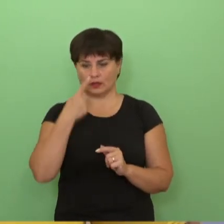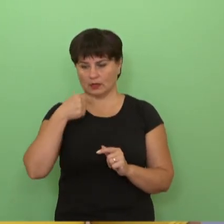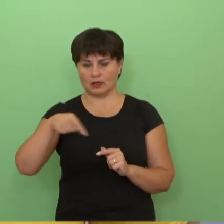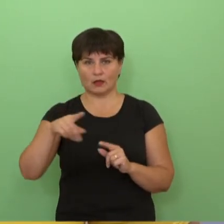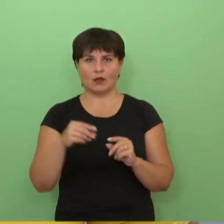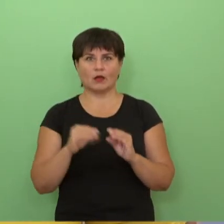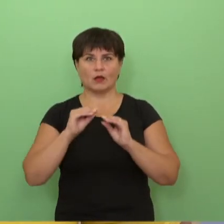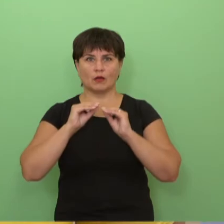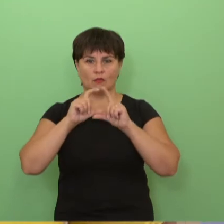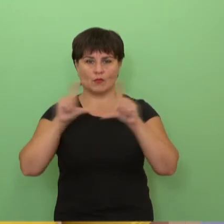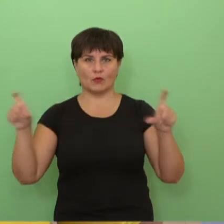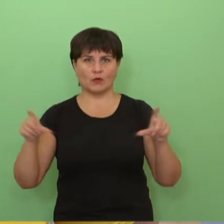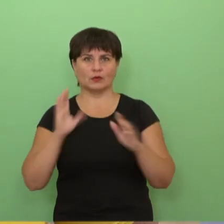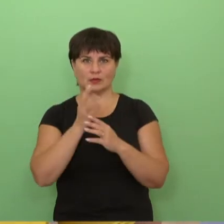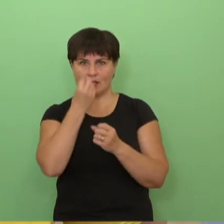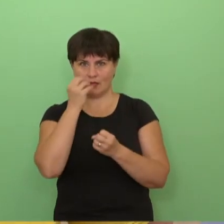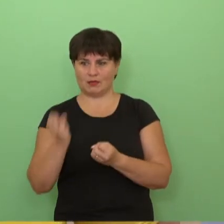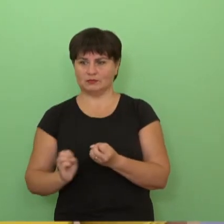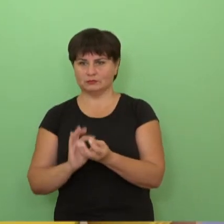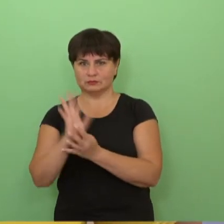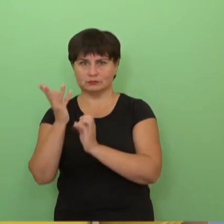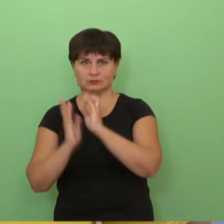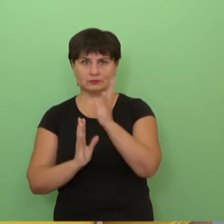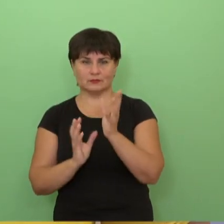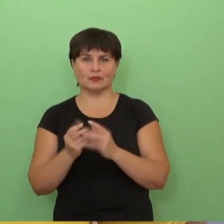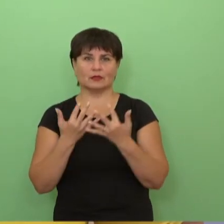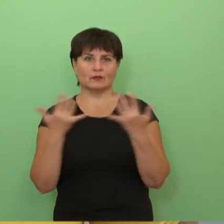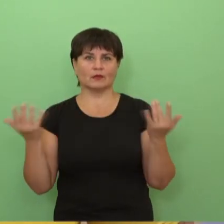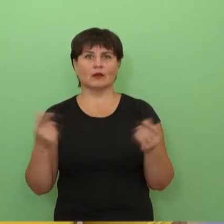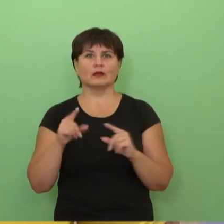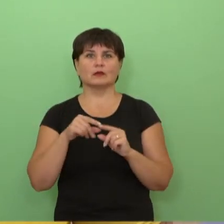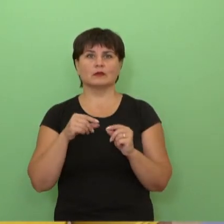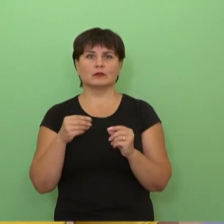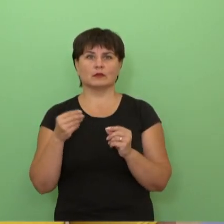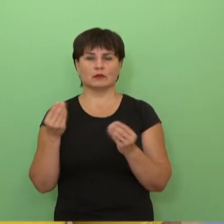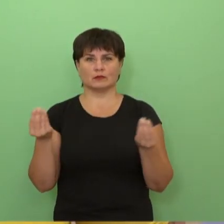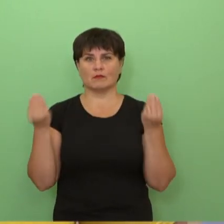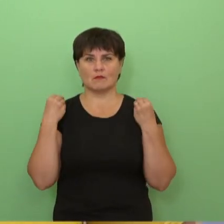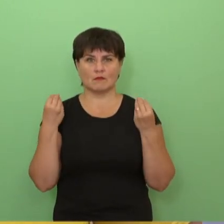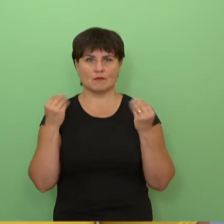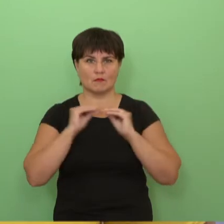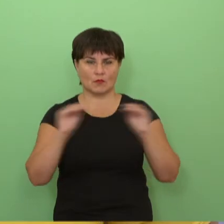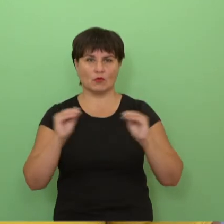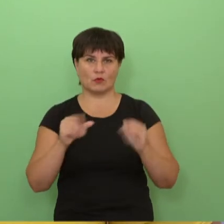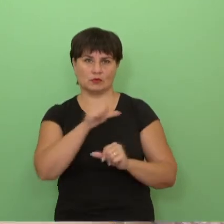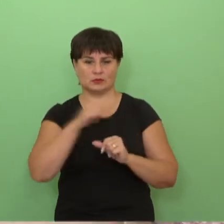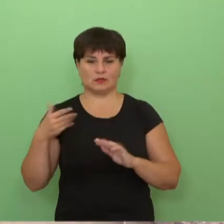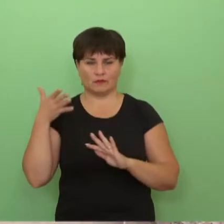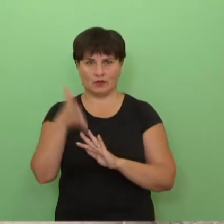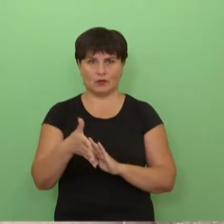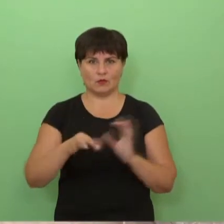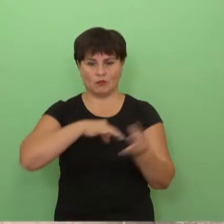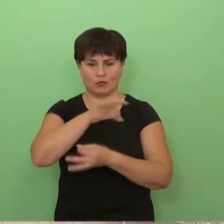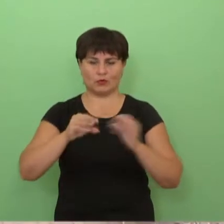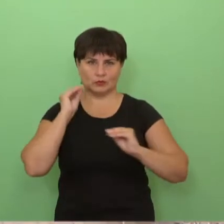alpinariumas visos bendruomenės dėka. Buvo mokytojai savanoriai, kurie sukūrė projektą gėlių ir visa komanda